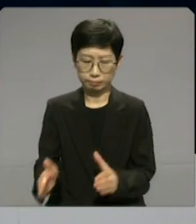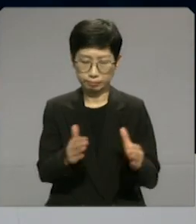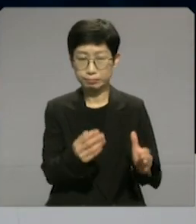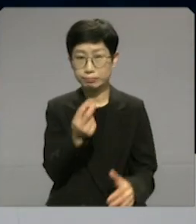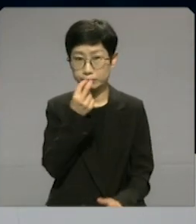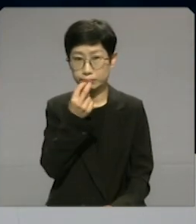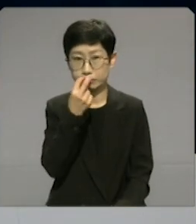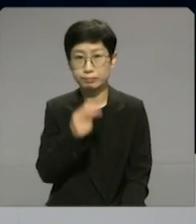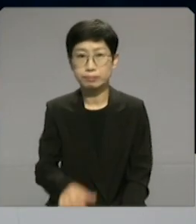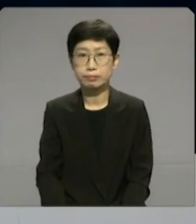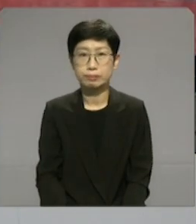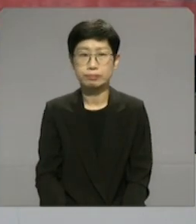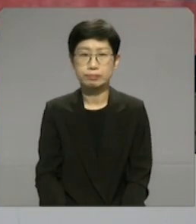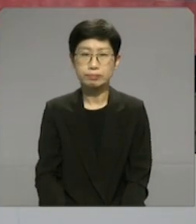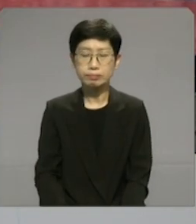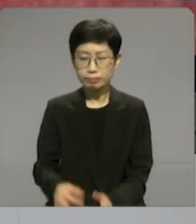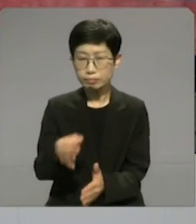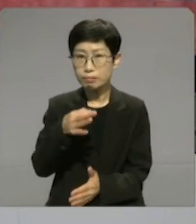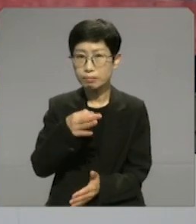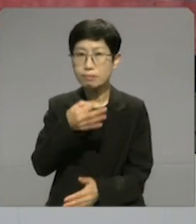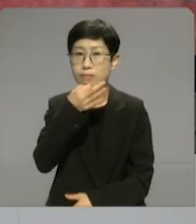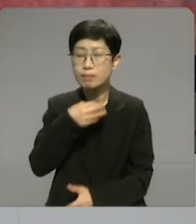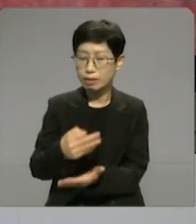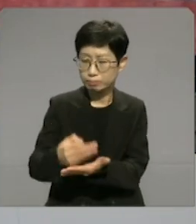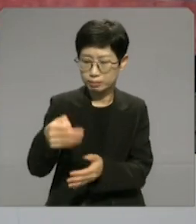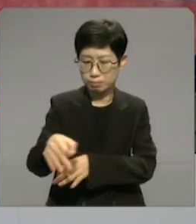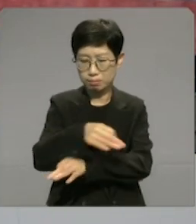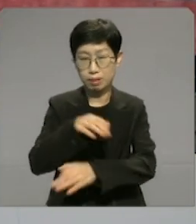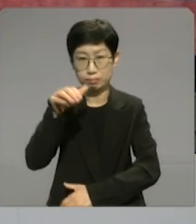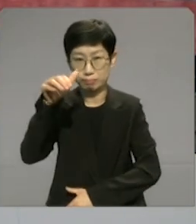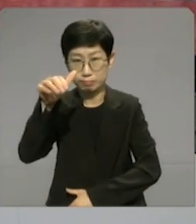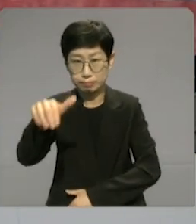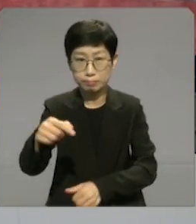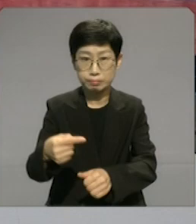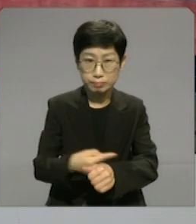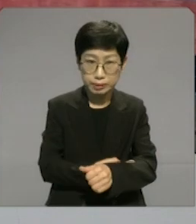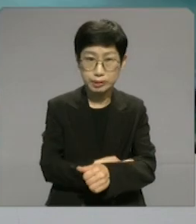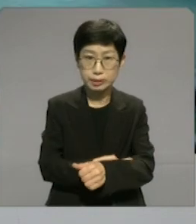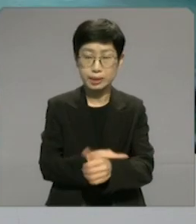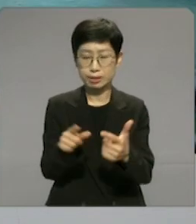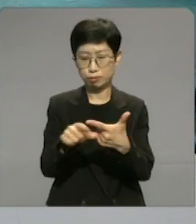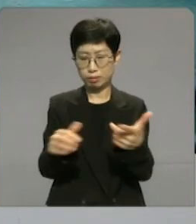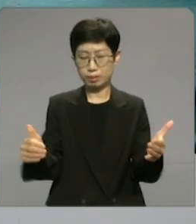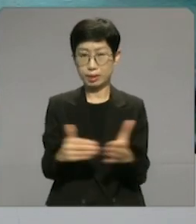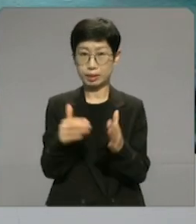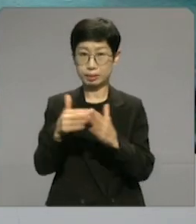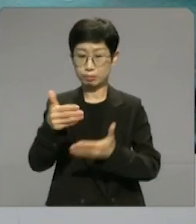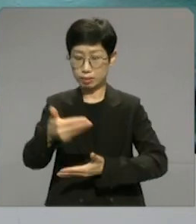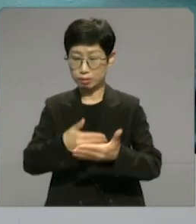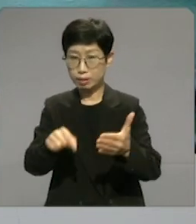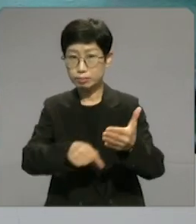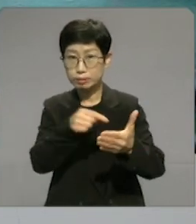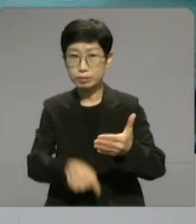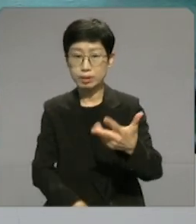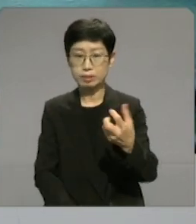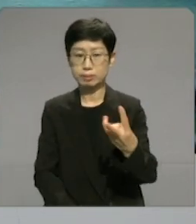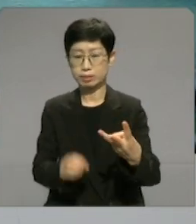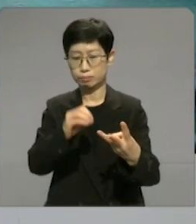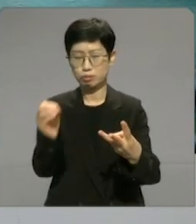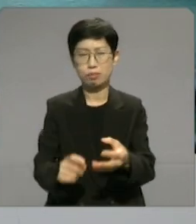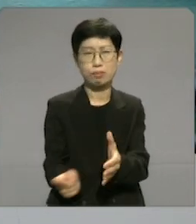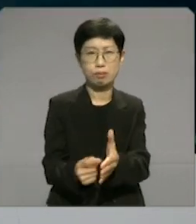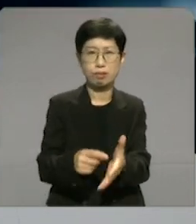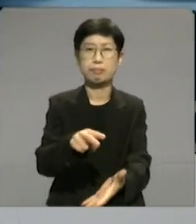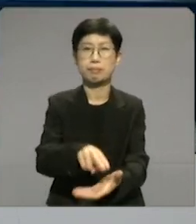홍콩입니다. 홍콩의 고금리와 경제 둔화 속에 상반기 부동산 거래의 73%가 급매라는 조사